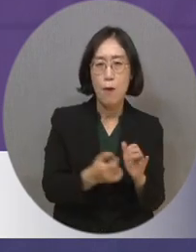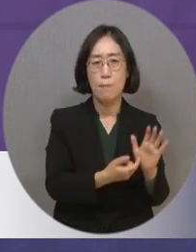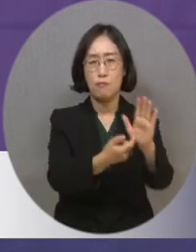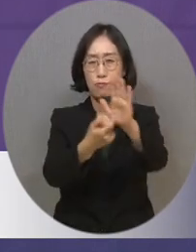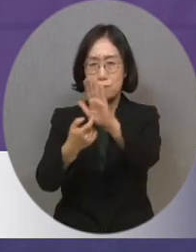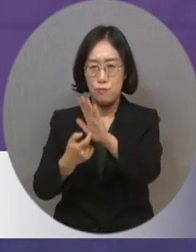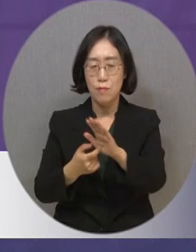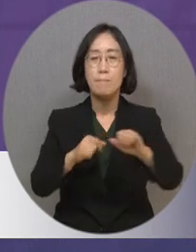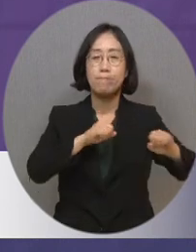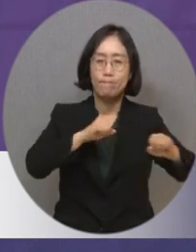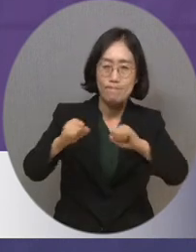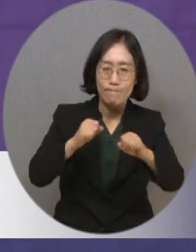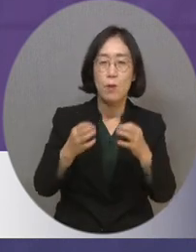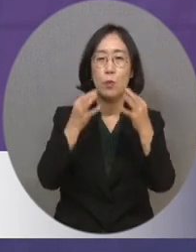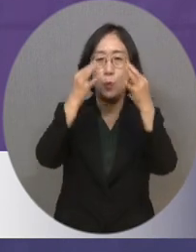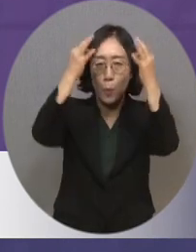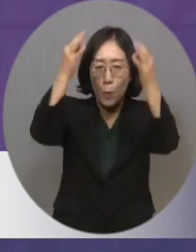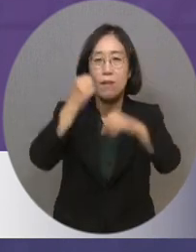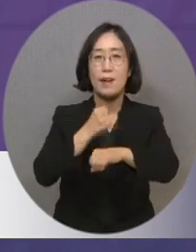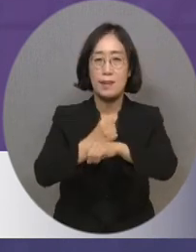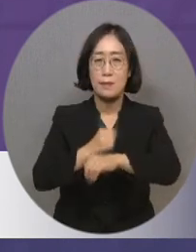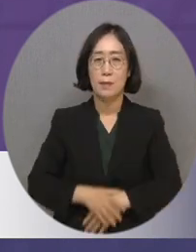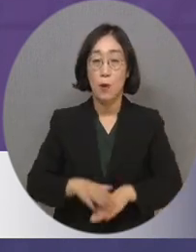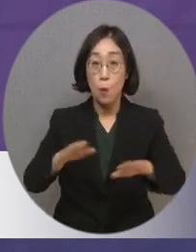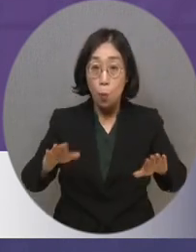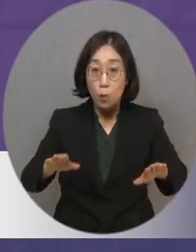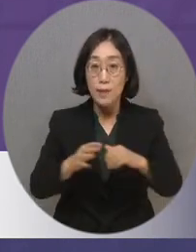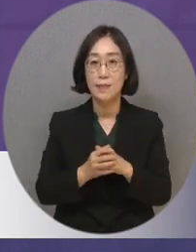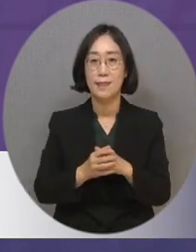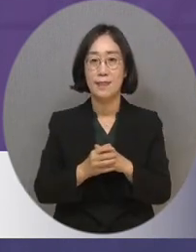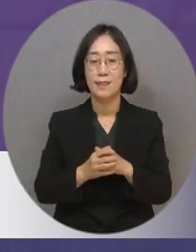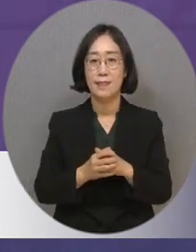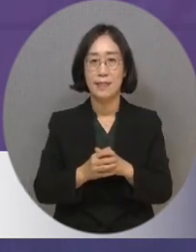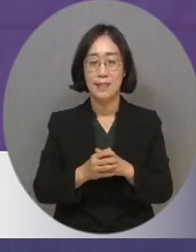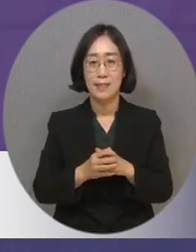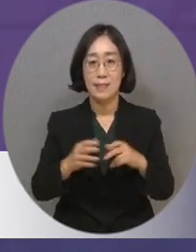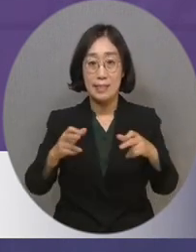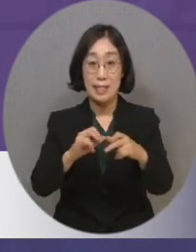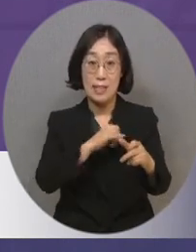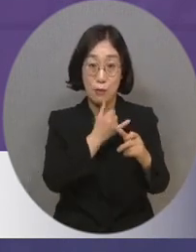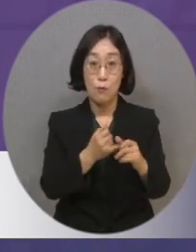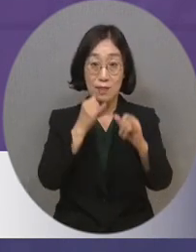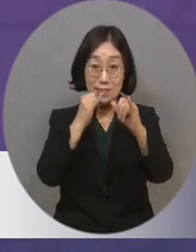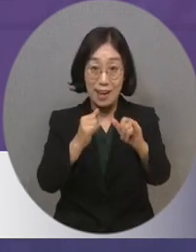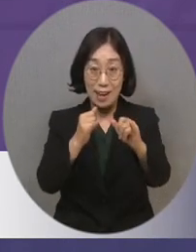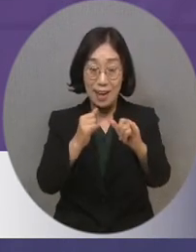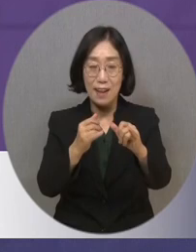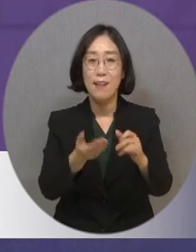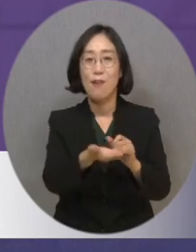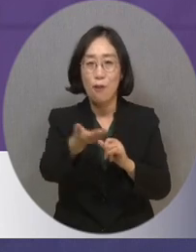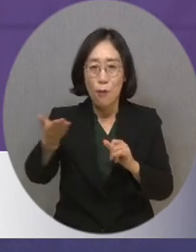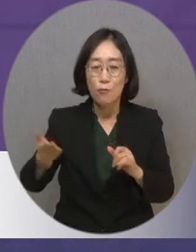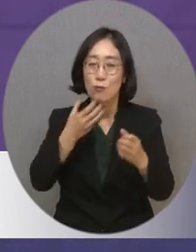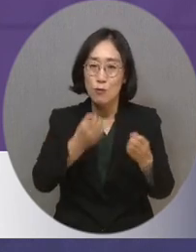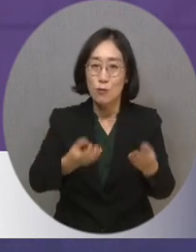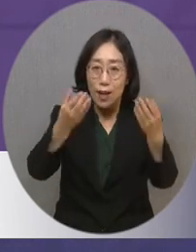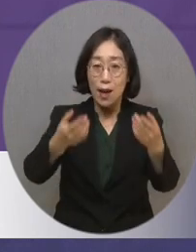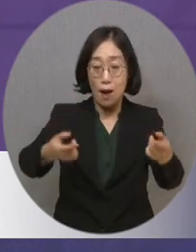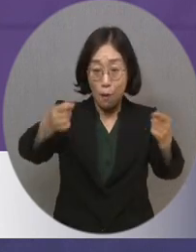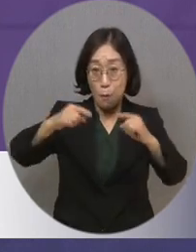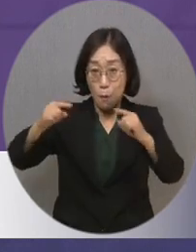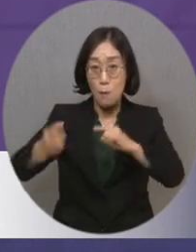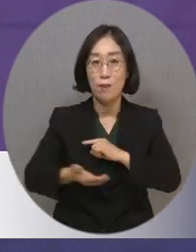데 앞장서도록 하겠습니다. 오늘 한국장애인권상 수상자들을 축하하기 위해 모여주신